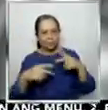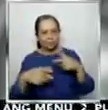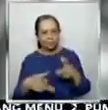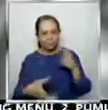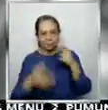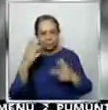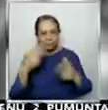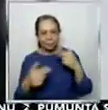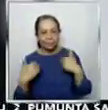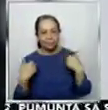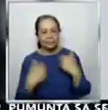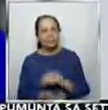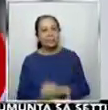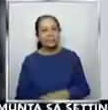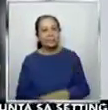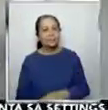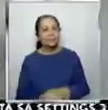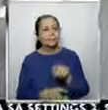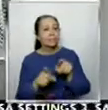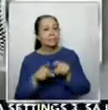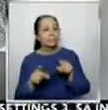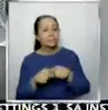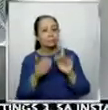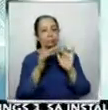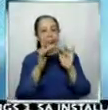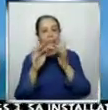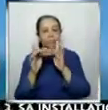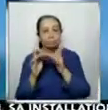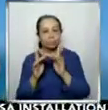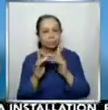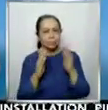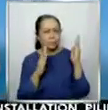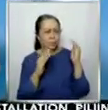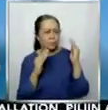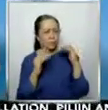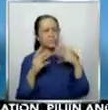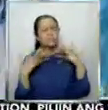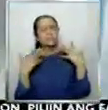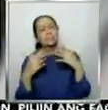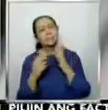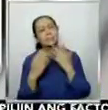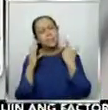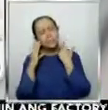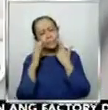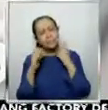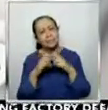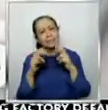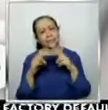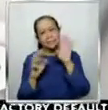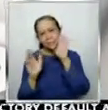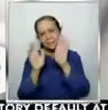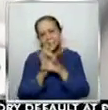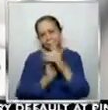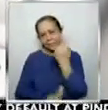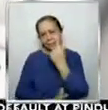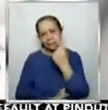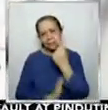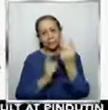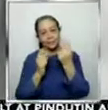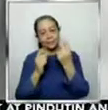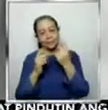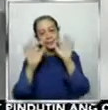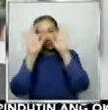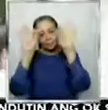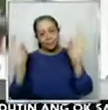Hindi naman nagpahuli ang mga netizen. Umaasang mapreskuhan kahit sa profile picture lang. Sa ginawang frame sa Facebook ni